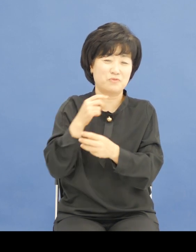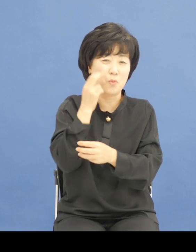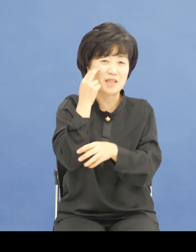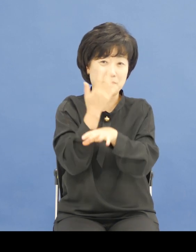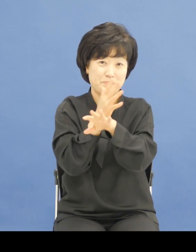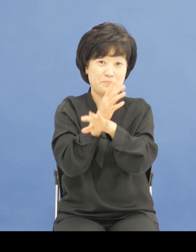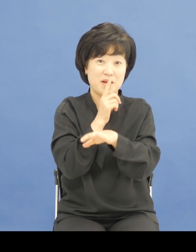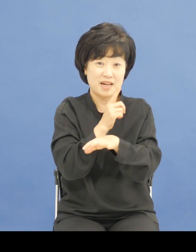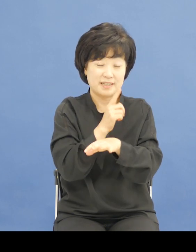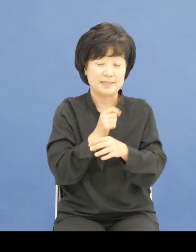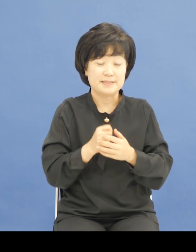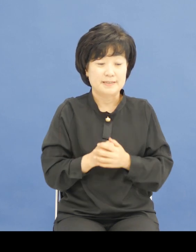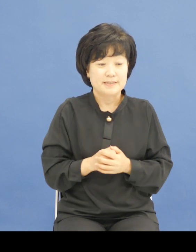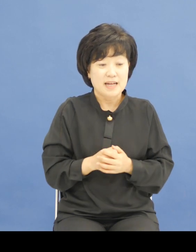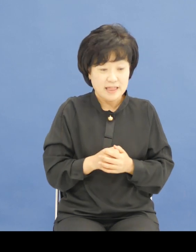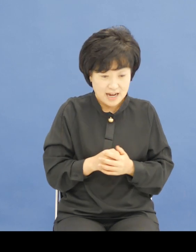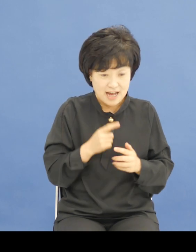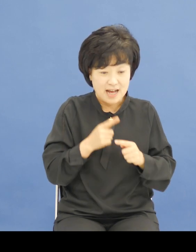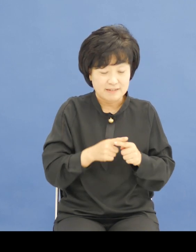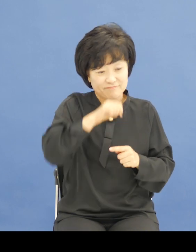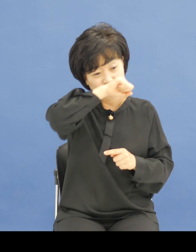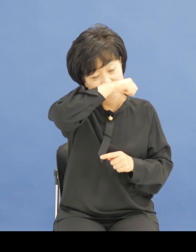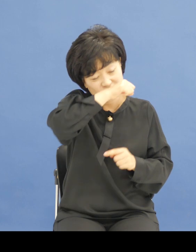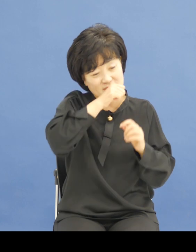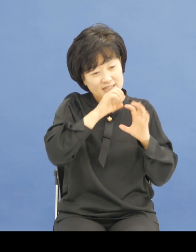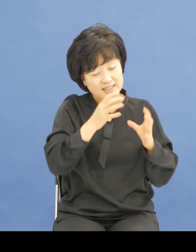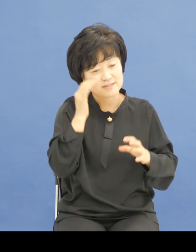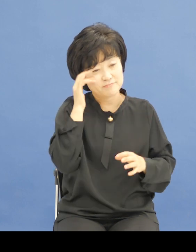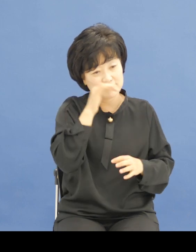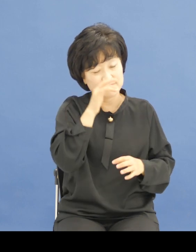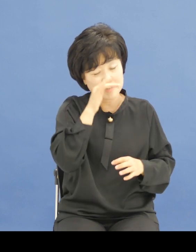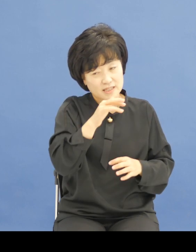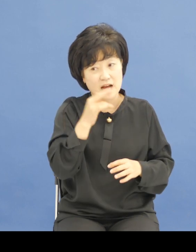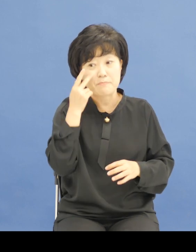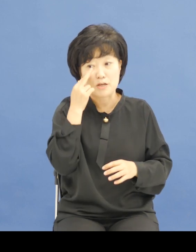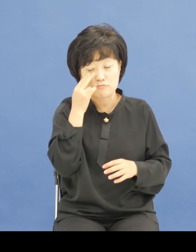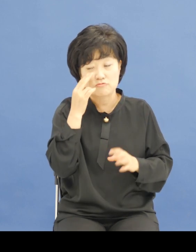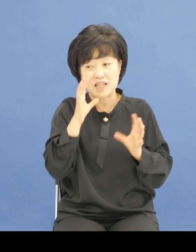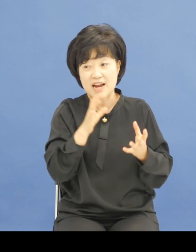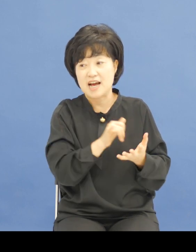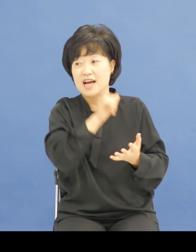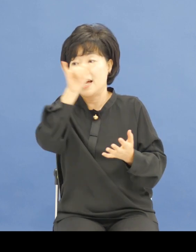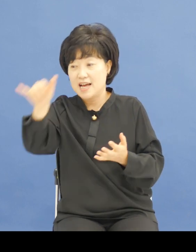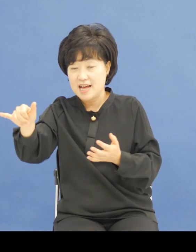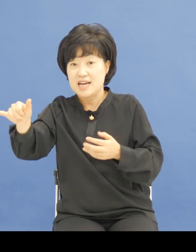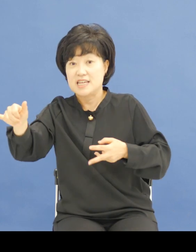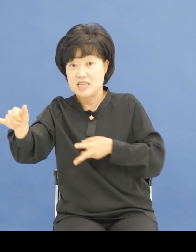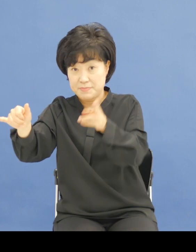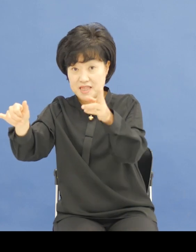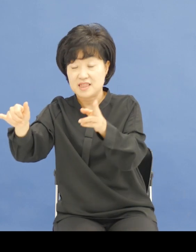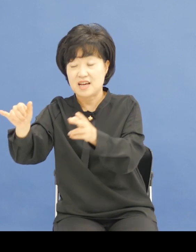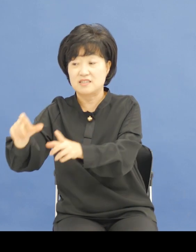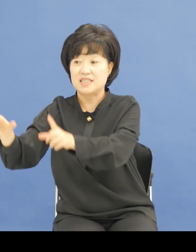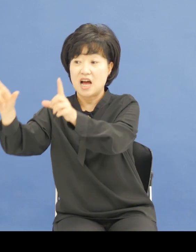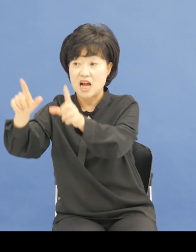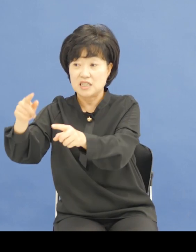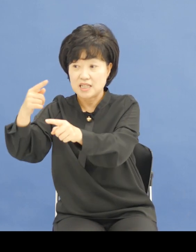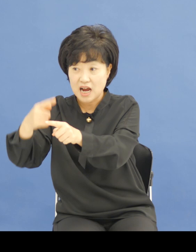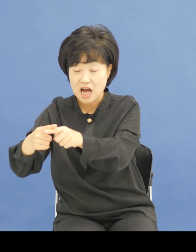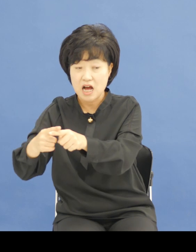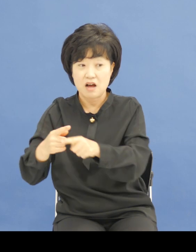미국으로 이민 갔다가 예. 우연한 기회에 예. 아프리카 가는 선교단 뭐 모집을 한다고 해서 난 선교 단기선교? 관심도